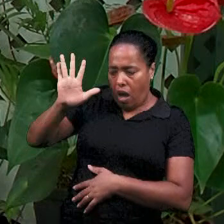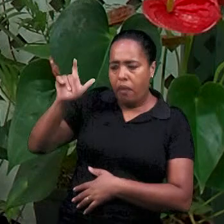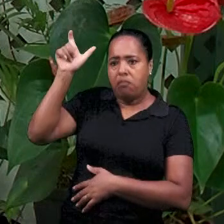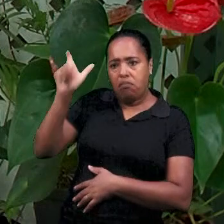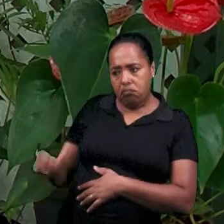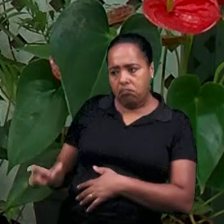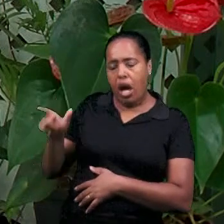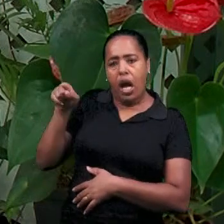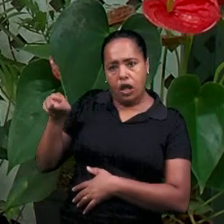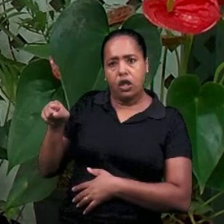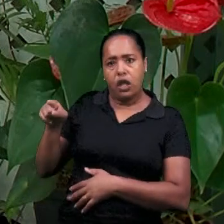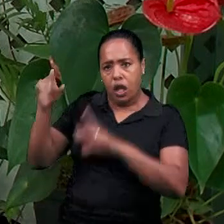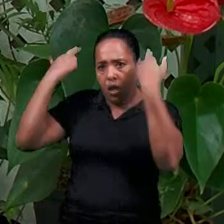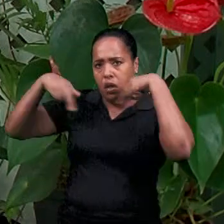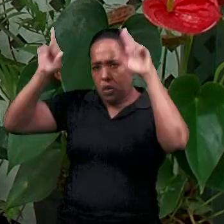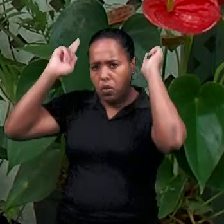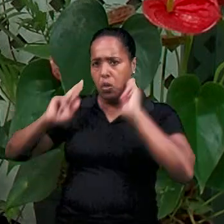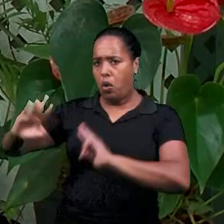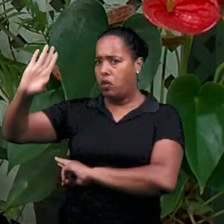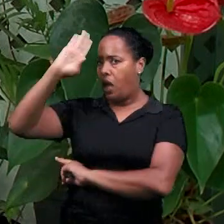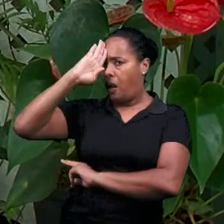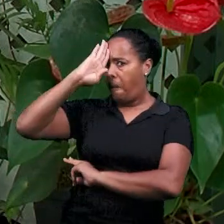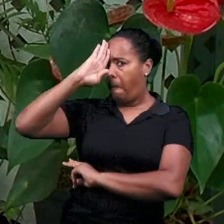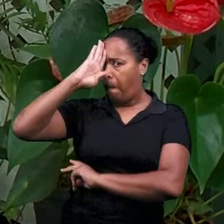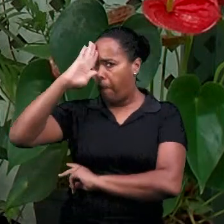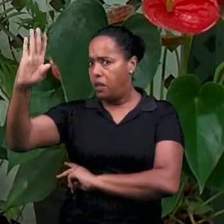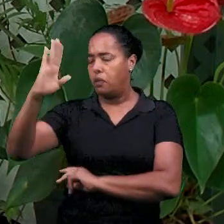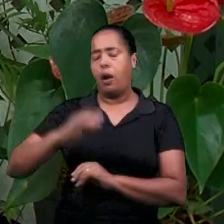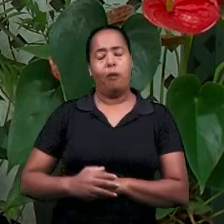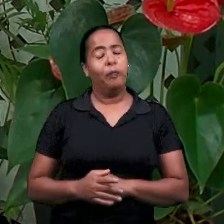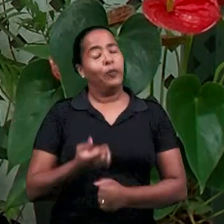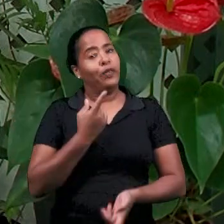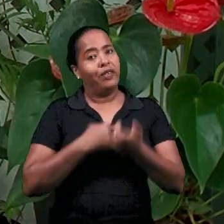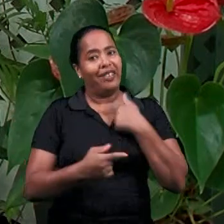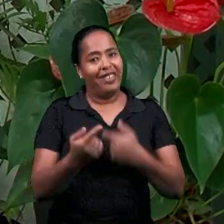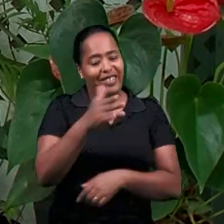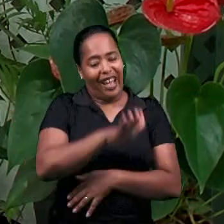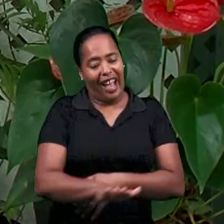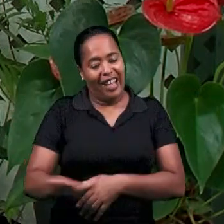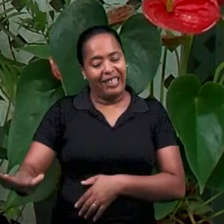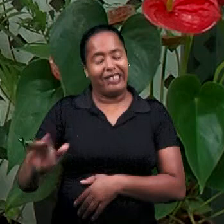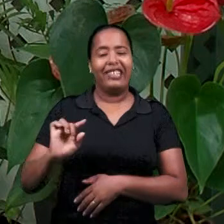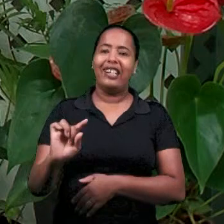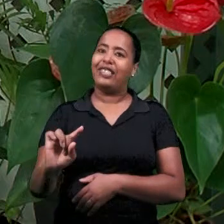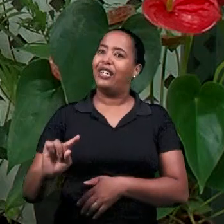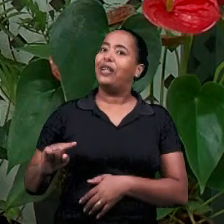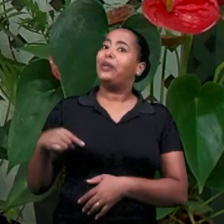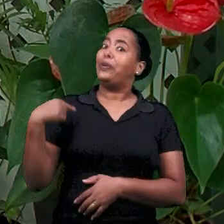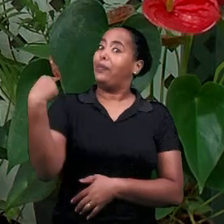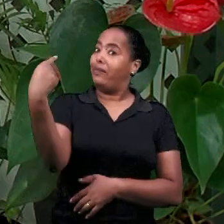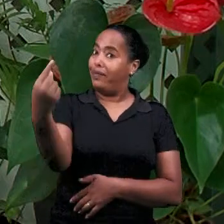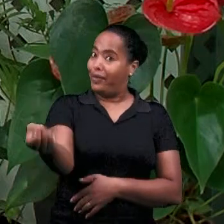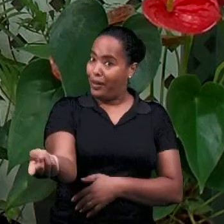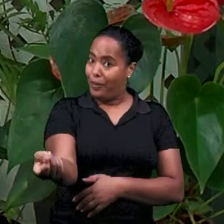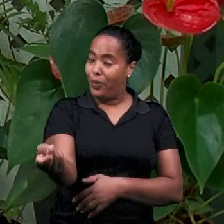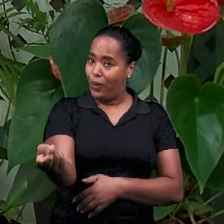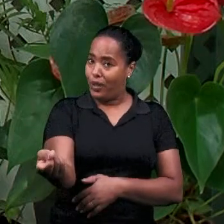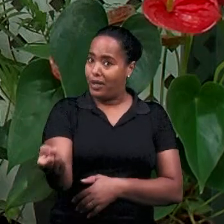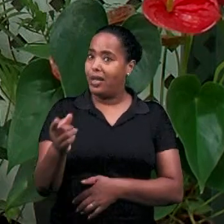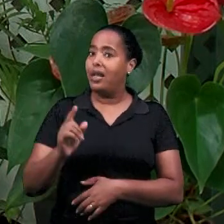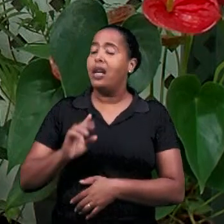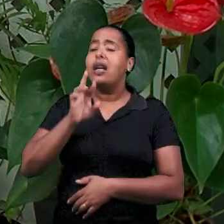spirituel, la figure de l'agneau, c'est fondamental. Je veux que les enfants, la